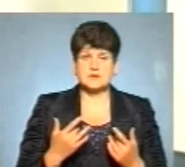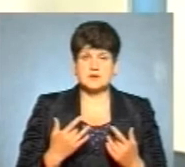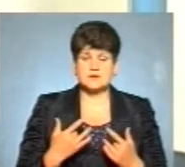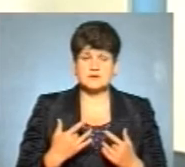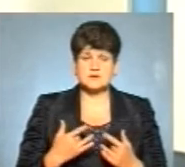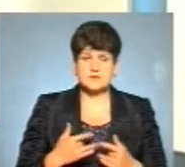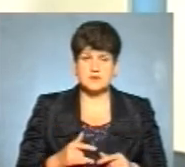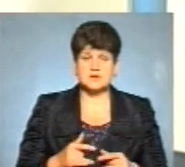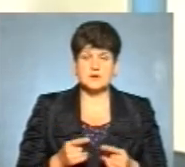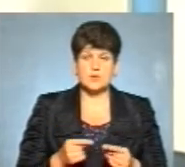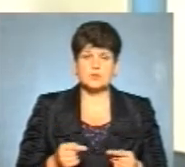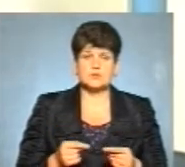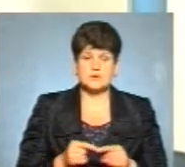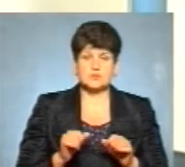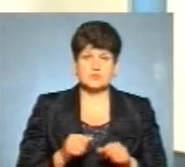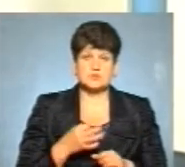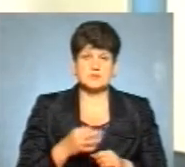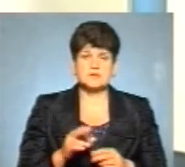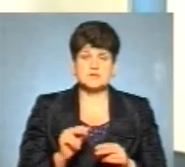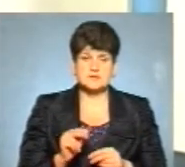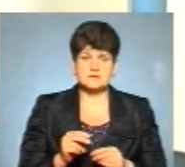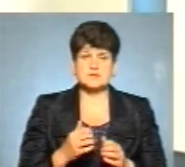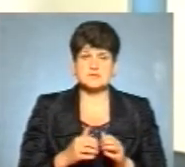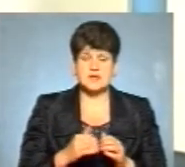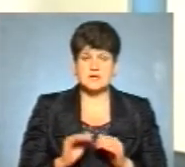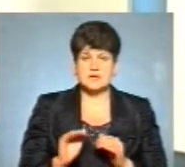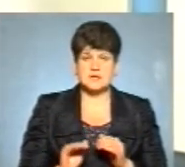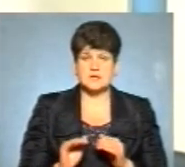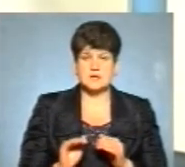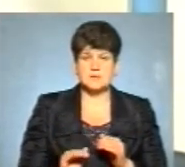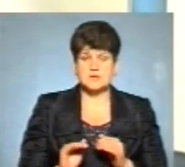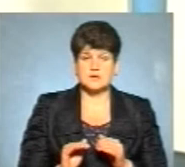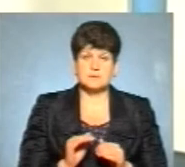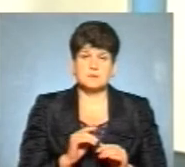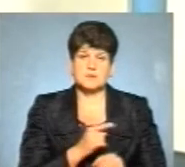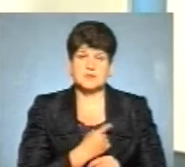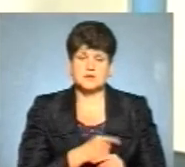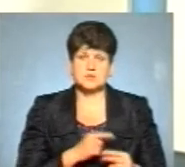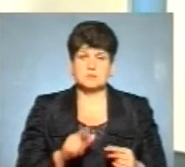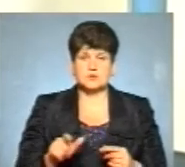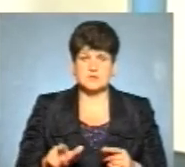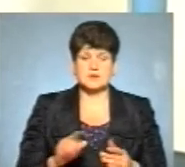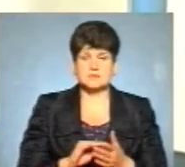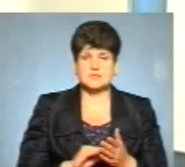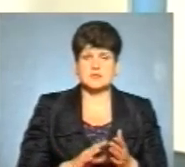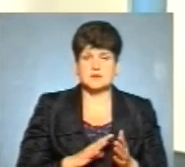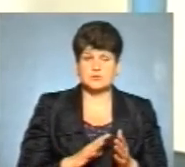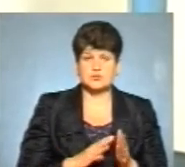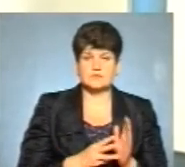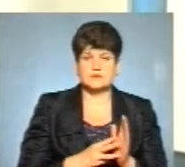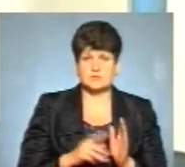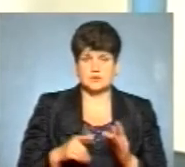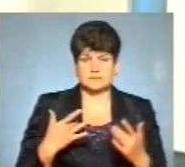Звільнення, от конкретно можу сказати таку цифру, середній медичний персонал, 8 людей написали заяви, були на звільнення, і з